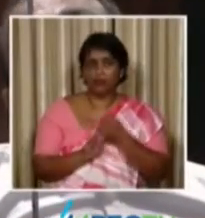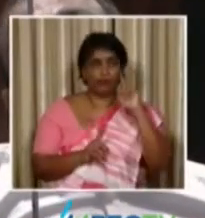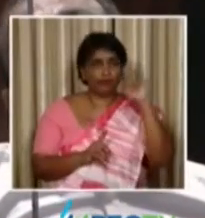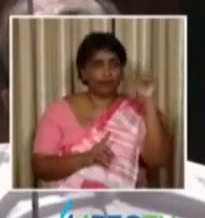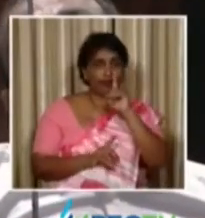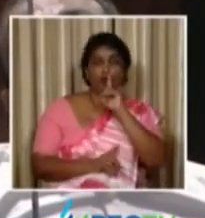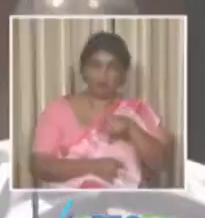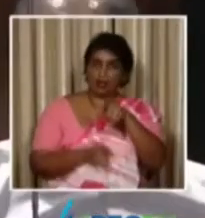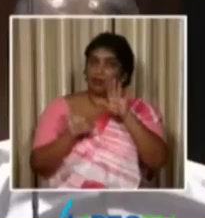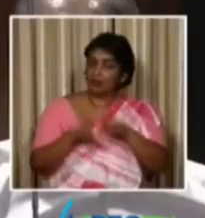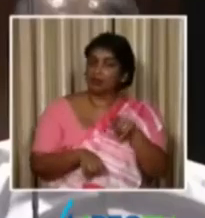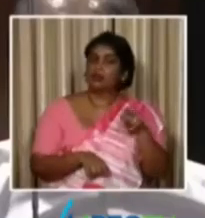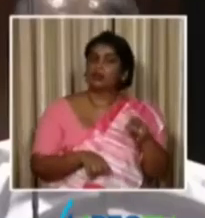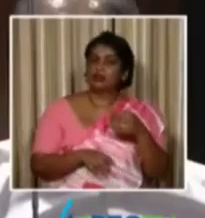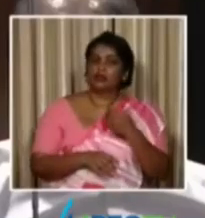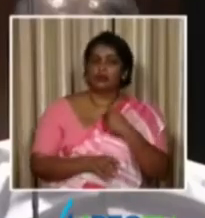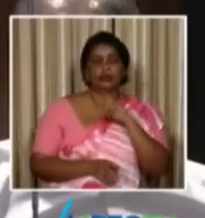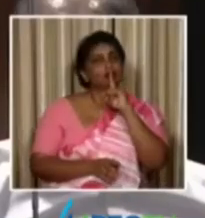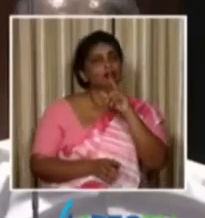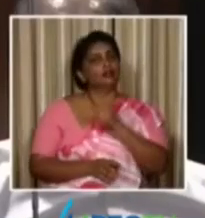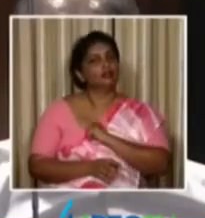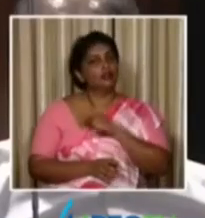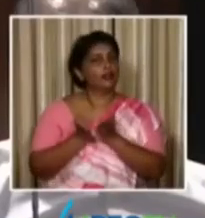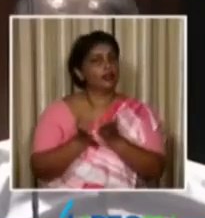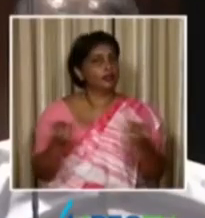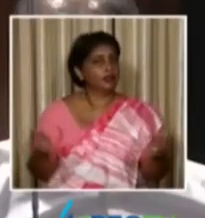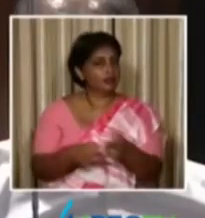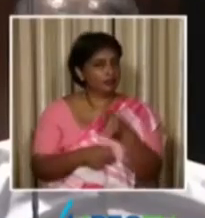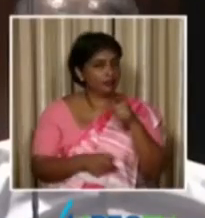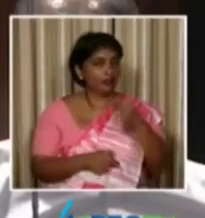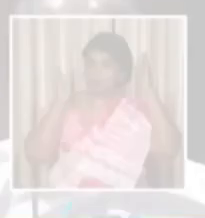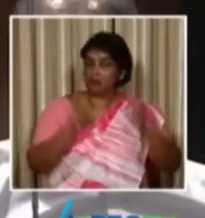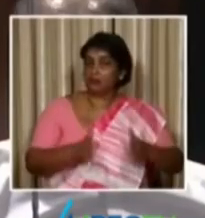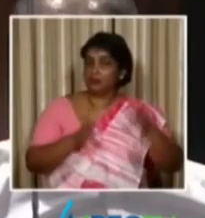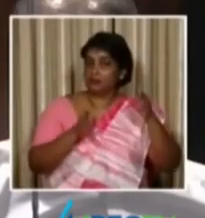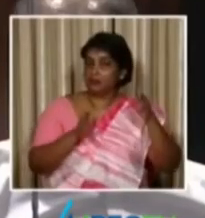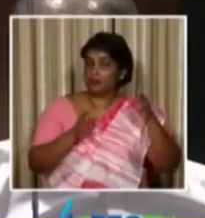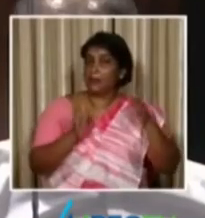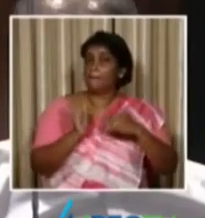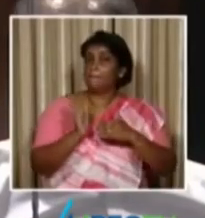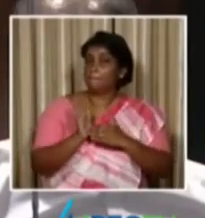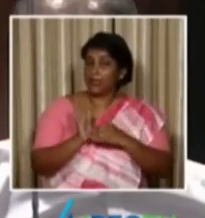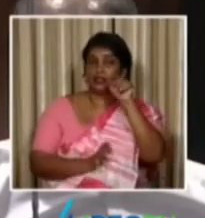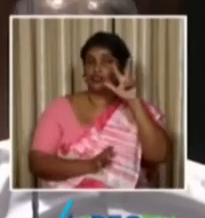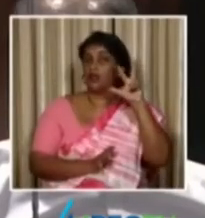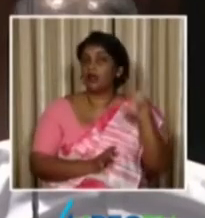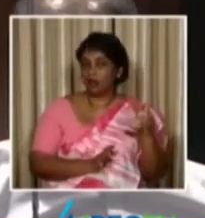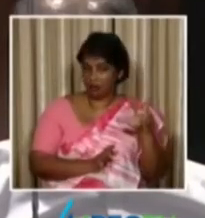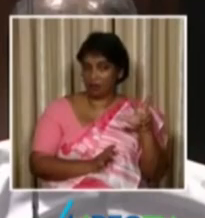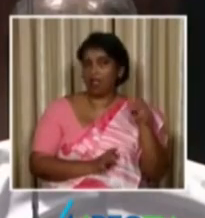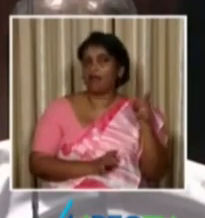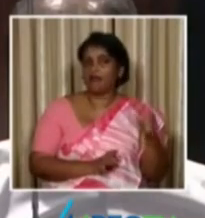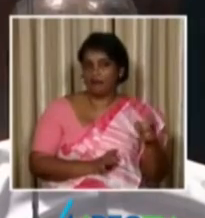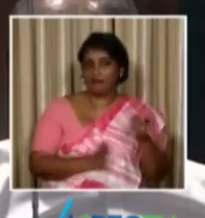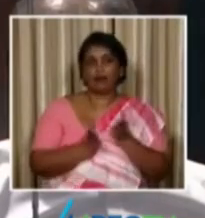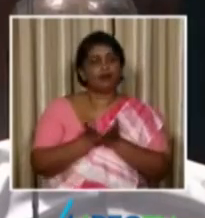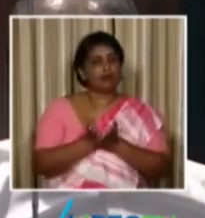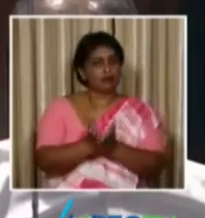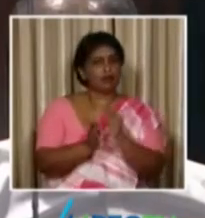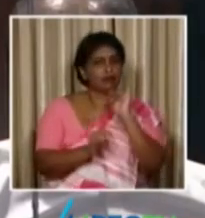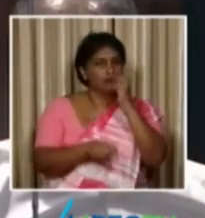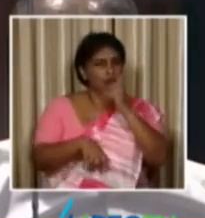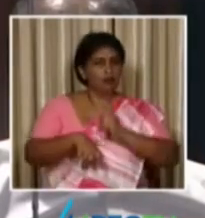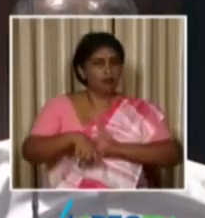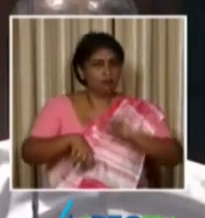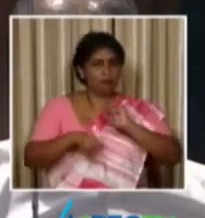දැනුම් දීලා ගන්න ඕන මම කියන්න කැමති මේ නෞකාවේ ඉන්ධන ගැලුම් මිලියන් 1.8ක් තියෙනවා මේ නෞකාව යම් අනතුරකට